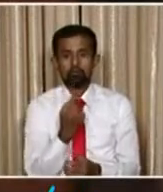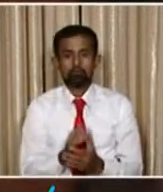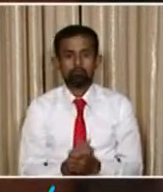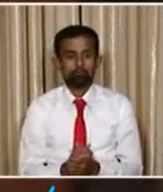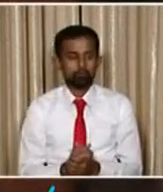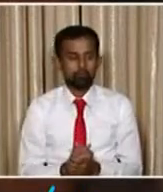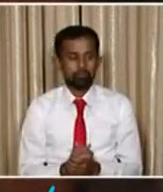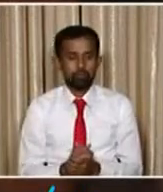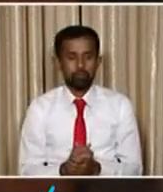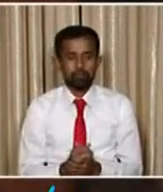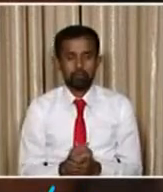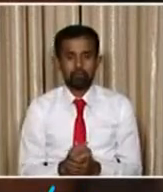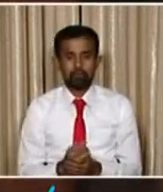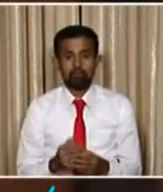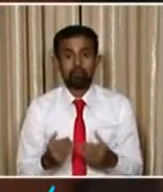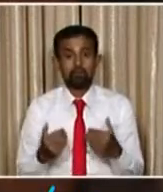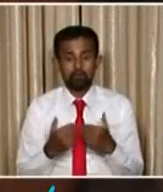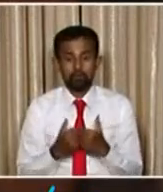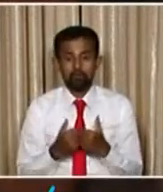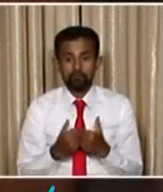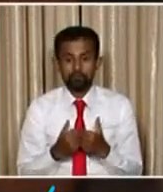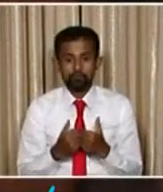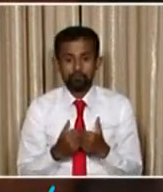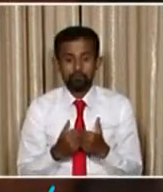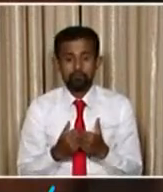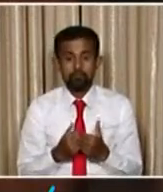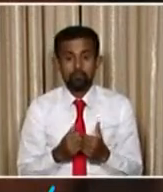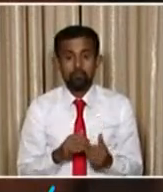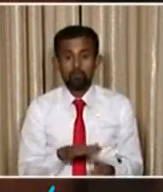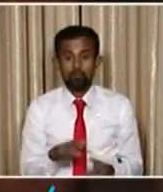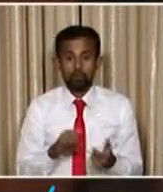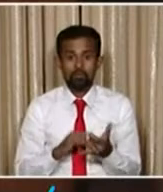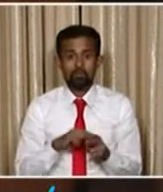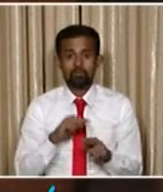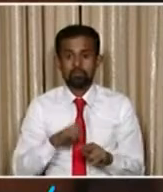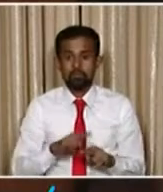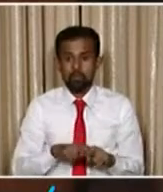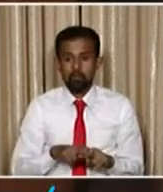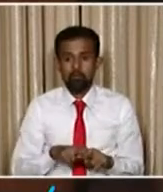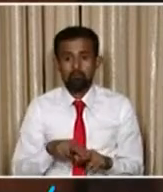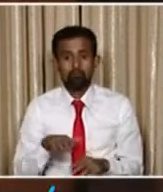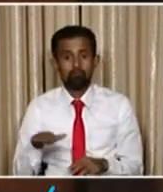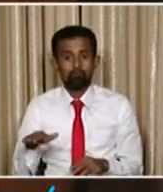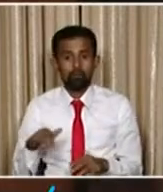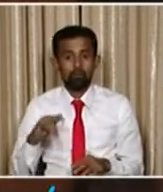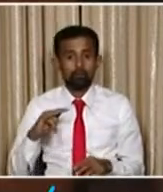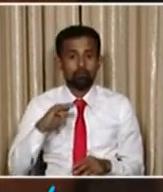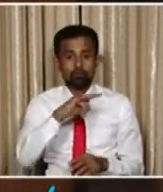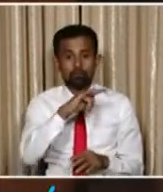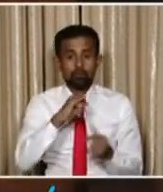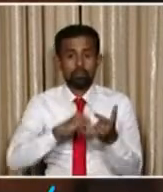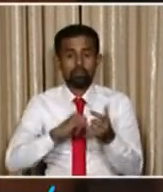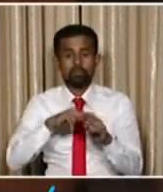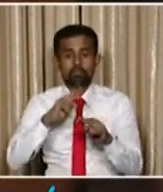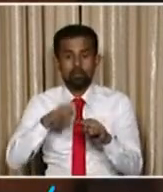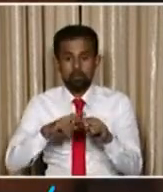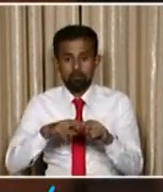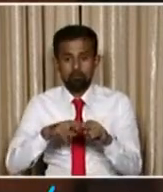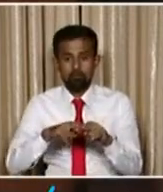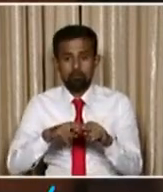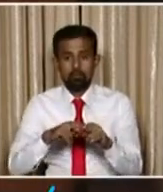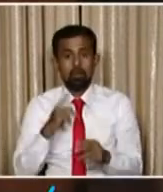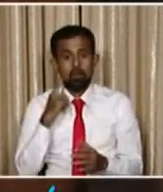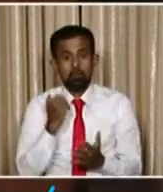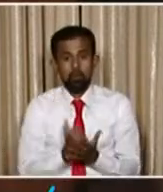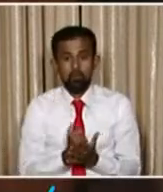දැන් ඉතාමත්ම මේ ග්‍රවුන්ඩ් ස්ටාෆ් එකේ ඉන්න අය, ග්‍රවුන්ඩ් හැන්ඩ්ලින් කරන අය, ප්ලේන් එකේ ඉන්න ස්ටාෆ් එක ඒ වෙන